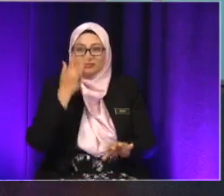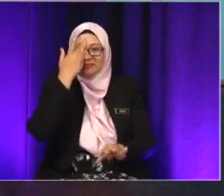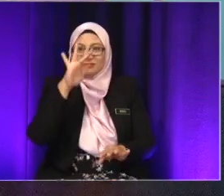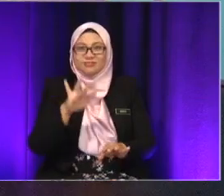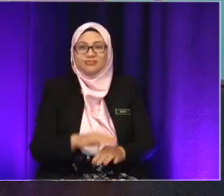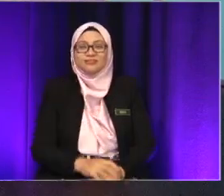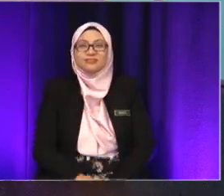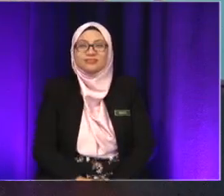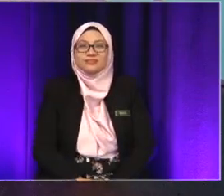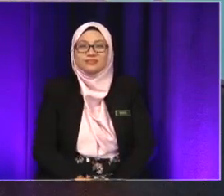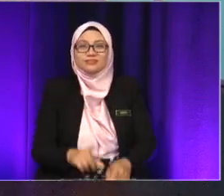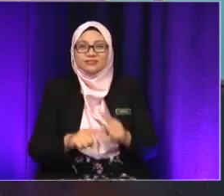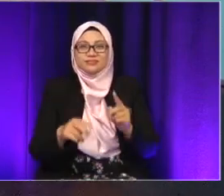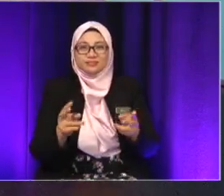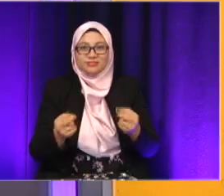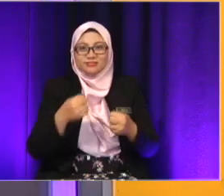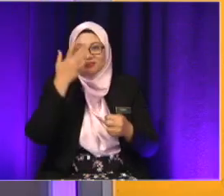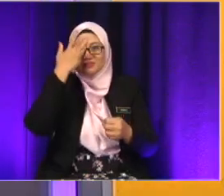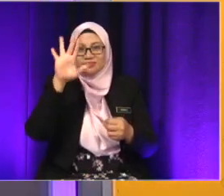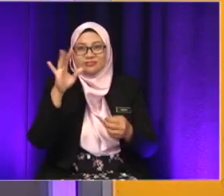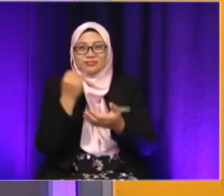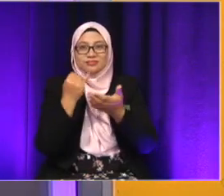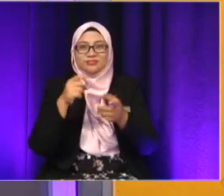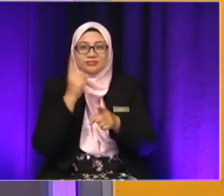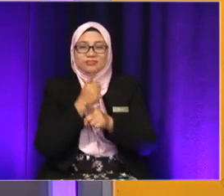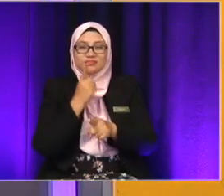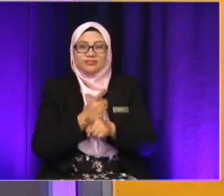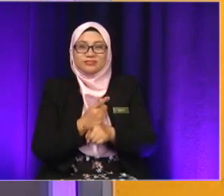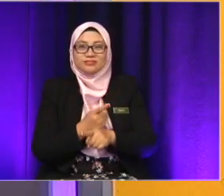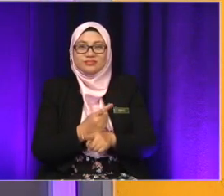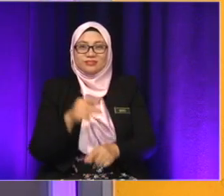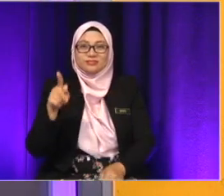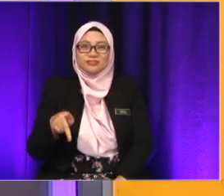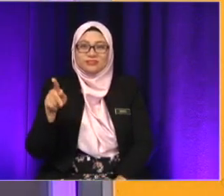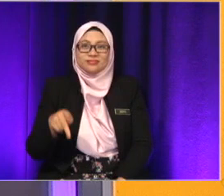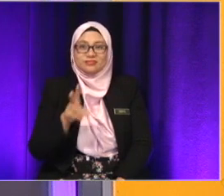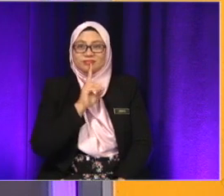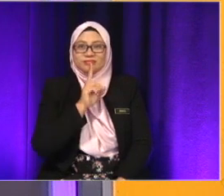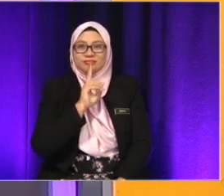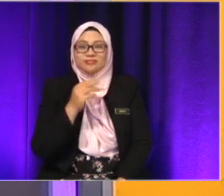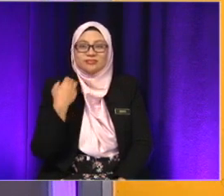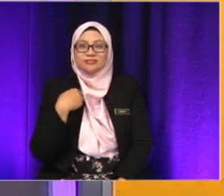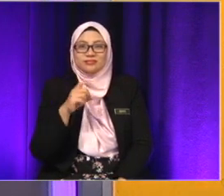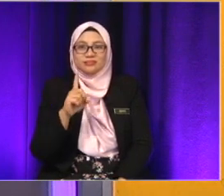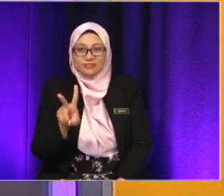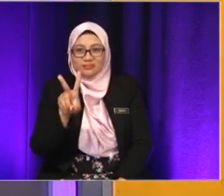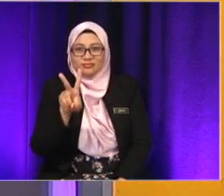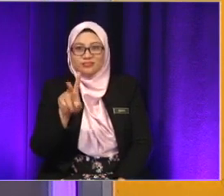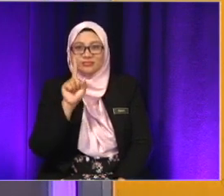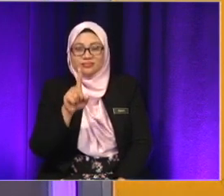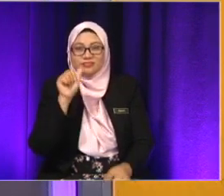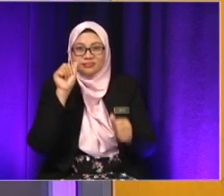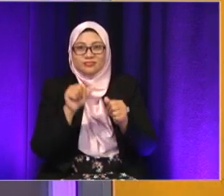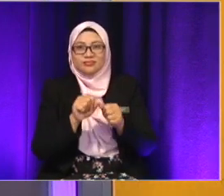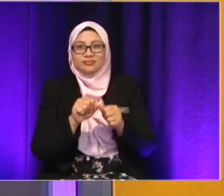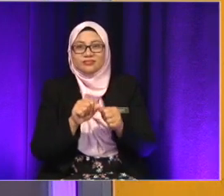alright. Okey, kemudian pump hidrolik. Kalau kita tengok pada pump hidrolik ada dua Ada satu arah, macam ni satu arah. Okey, kita cikgu tengok sini